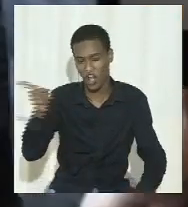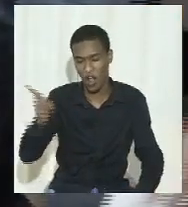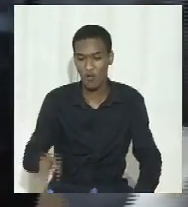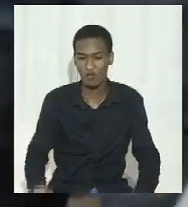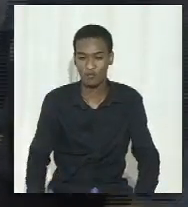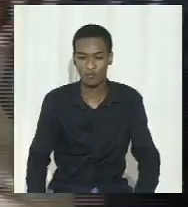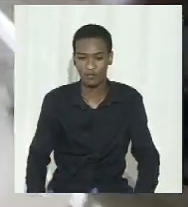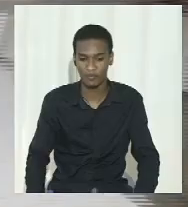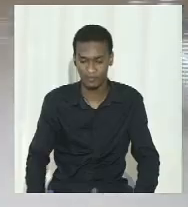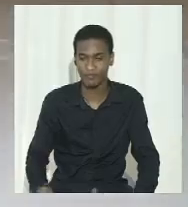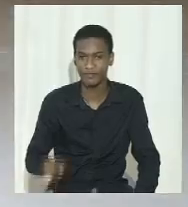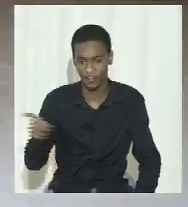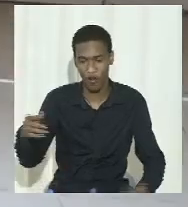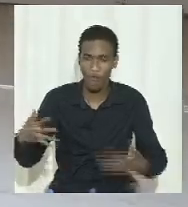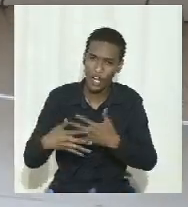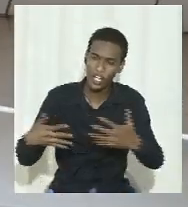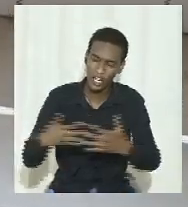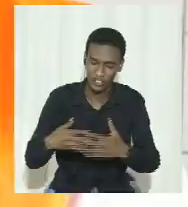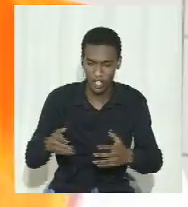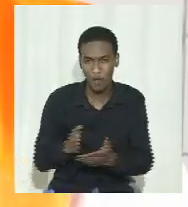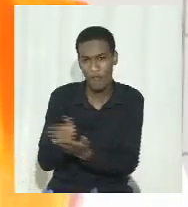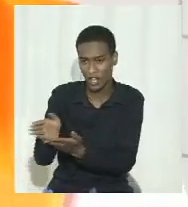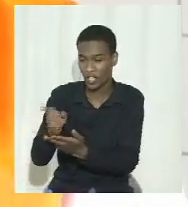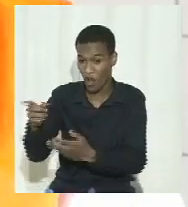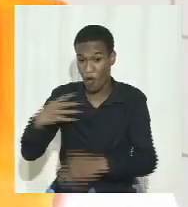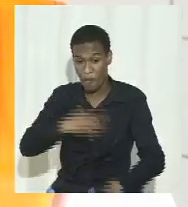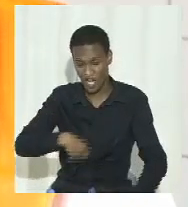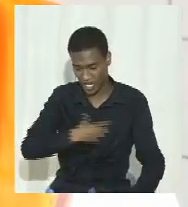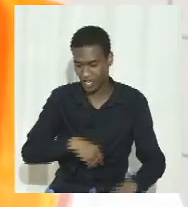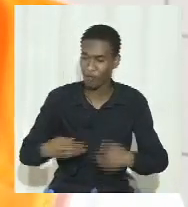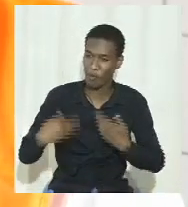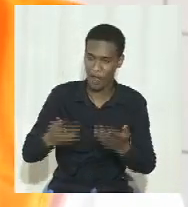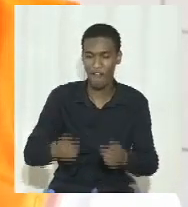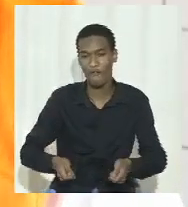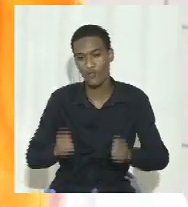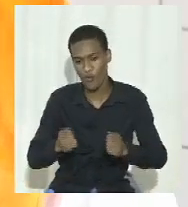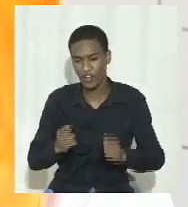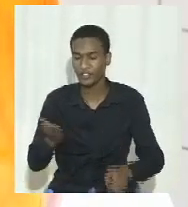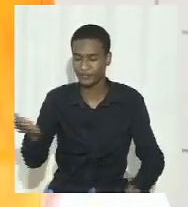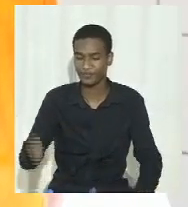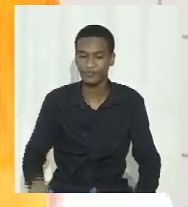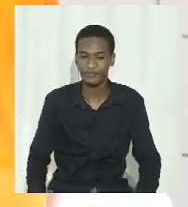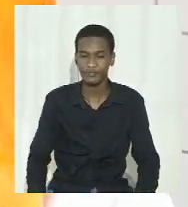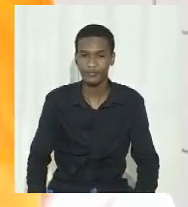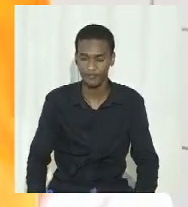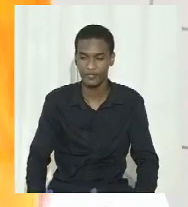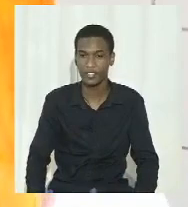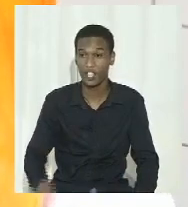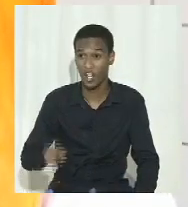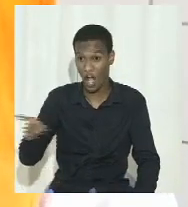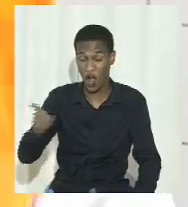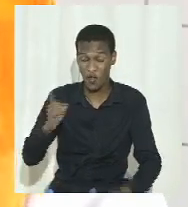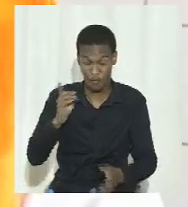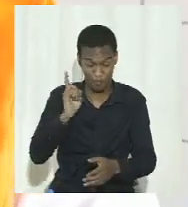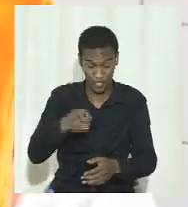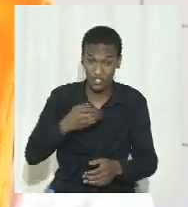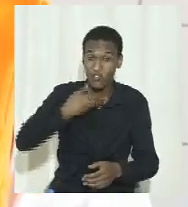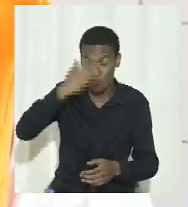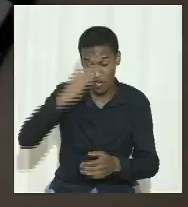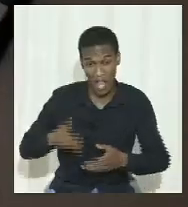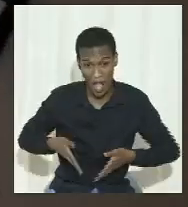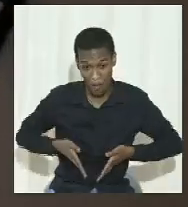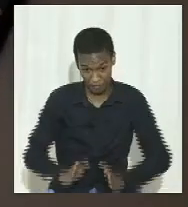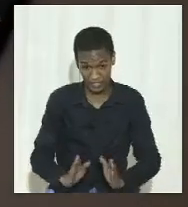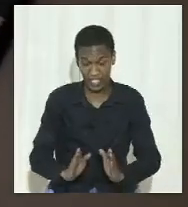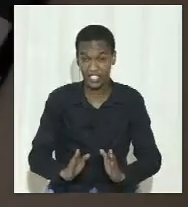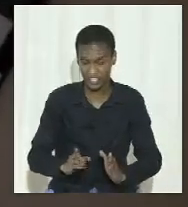mivantana amin'ireo marary. Tia ny CSP2 eto Tanjombato dia mandray angidirina zay mpiteraka ireo dia izay nanaovanay